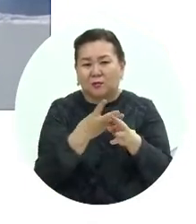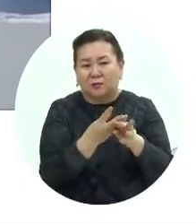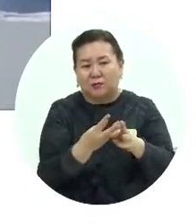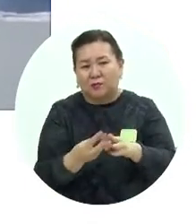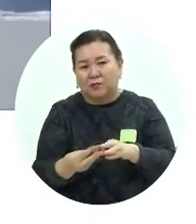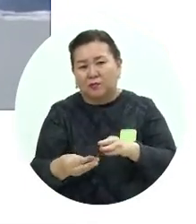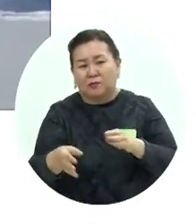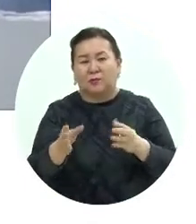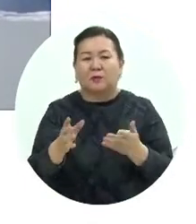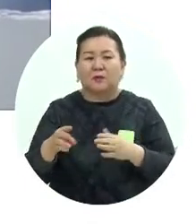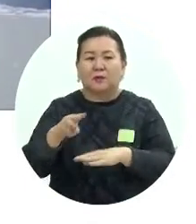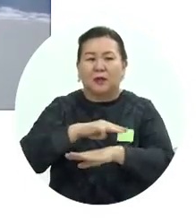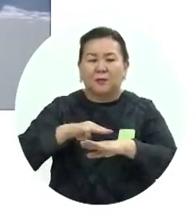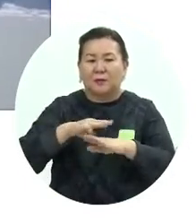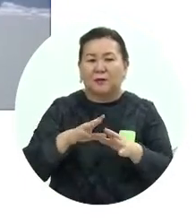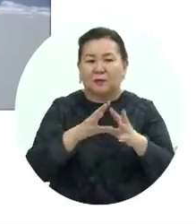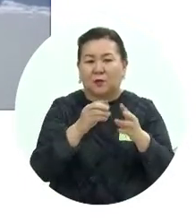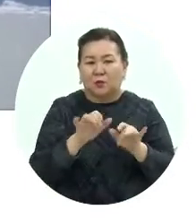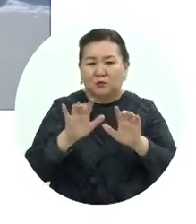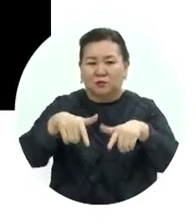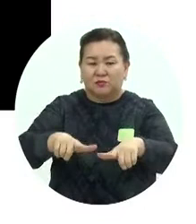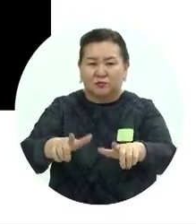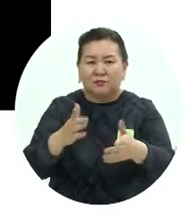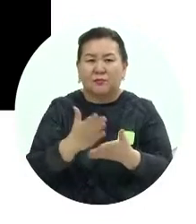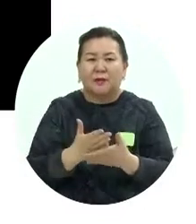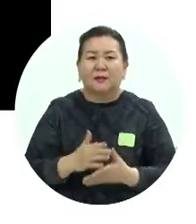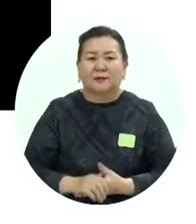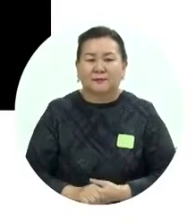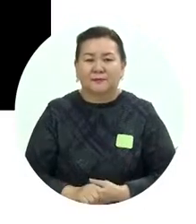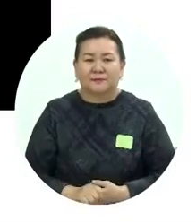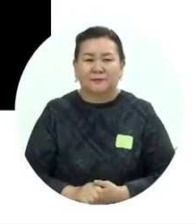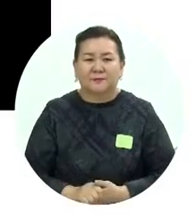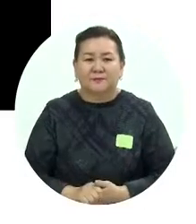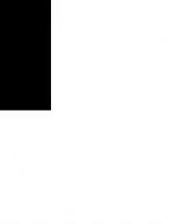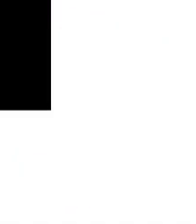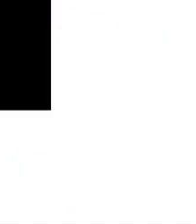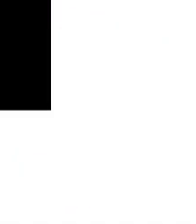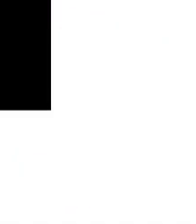нэмэгдэж, далайн эргийн хотууд усан давхлахын эрсдэл нэмэгдэж байгаа.